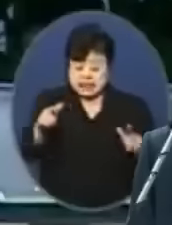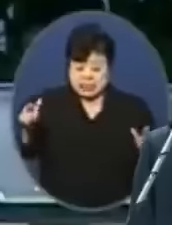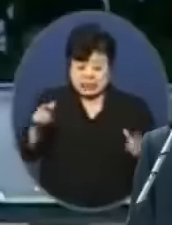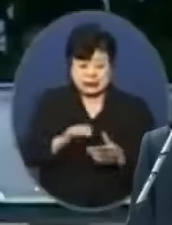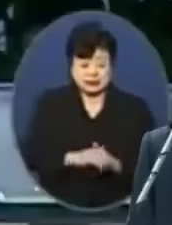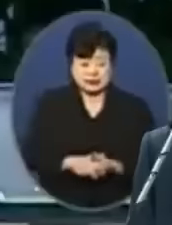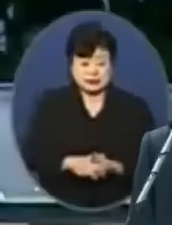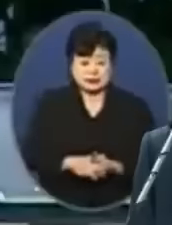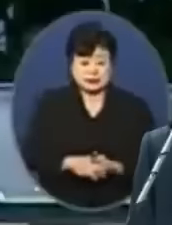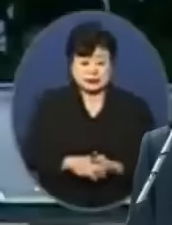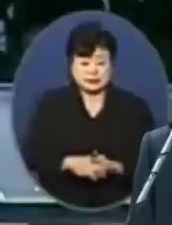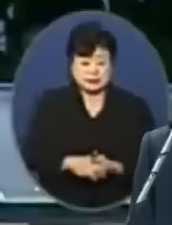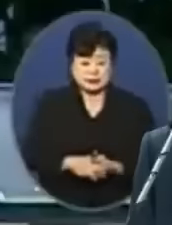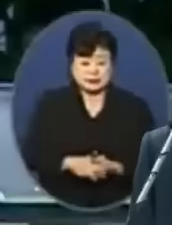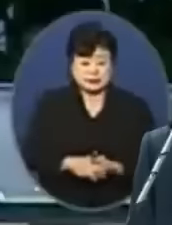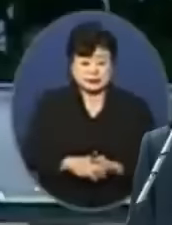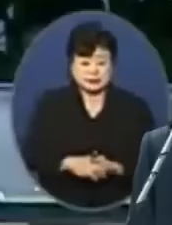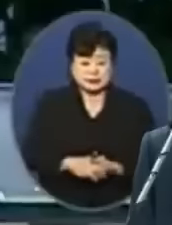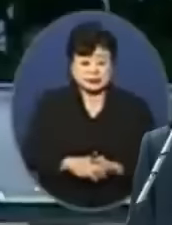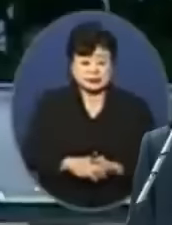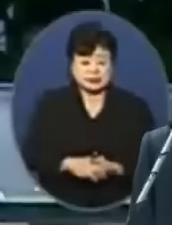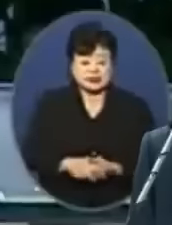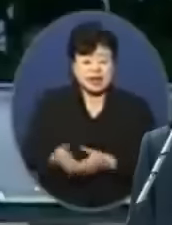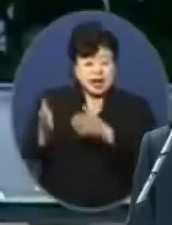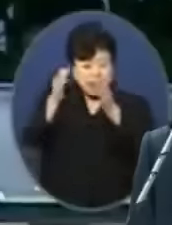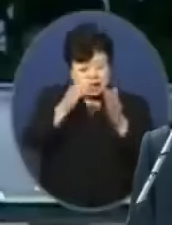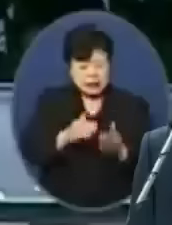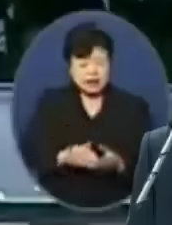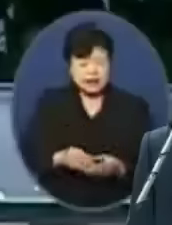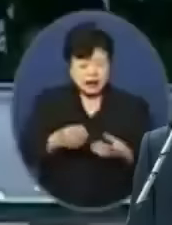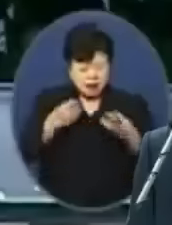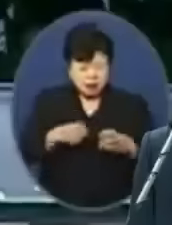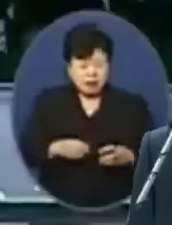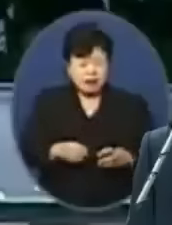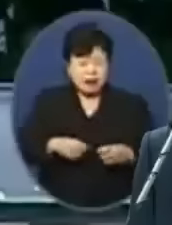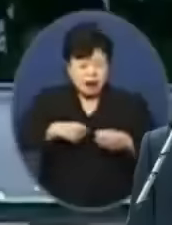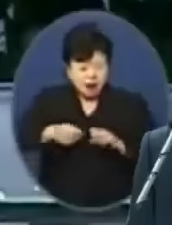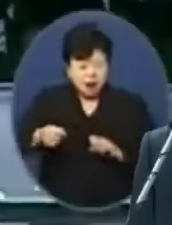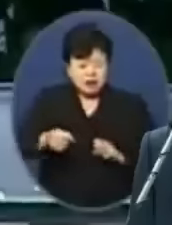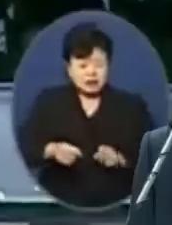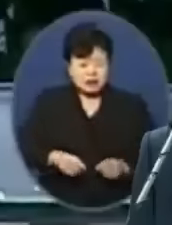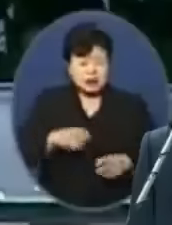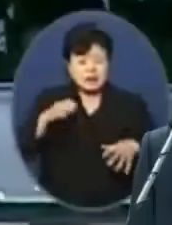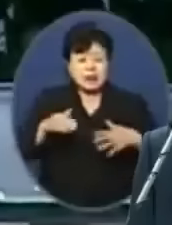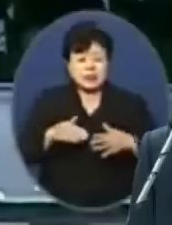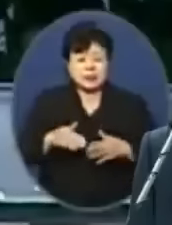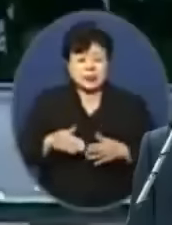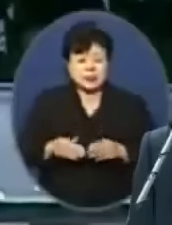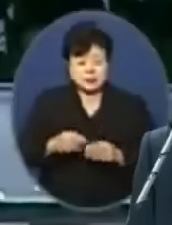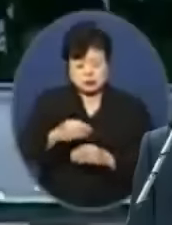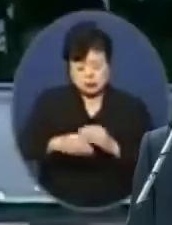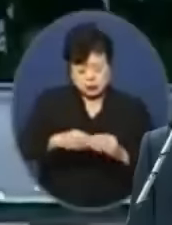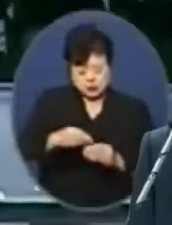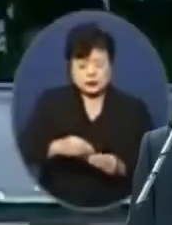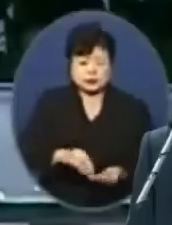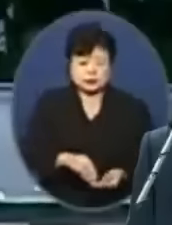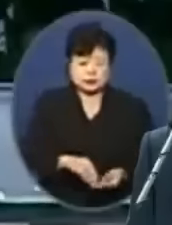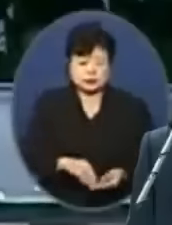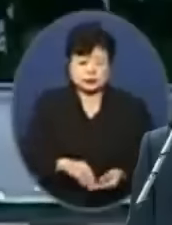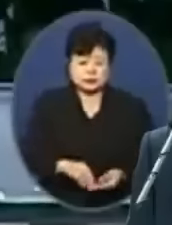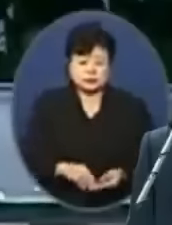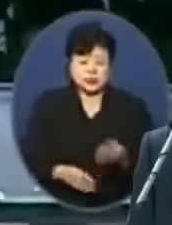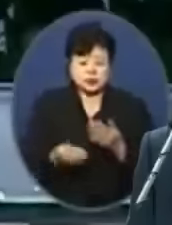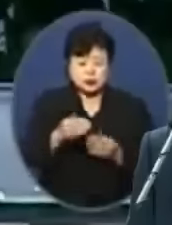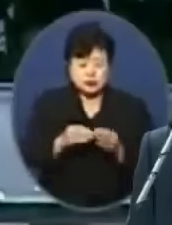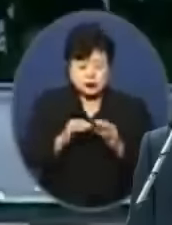불어서 꺼지 않는다는 것입니다. 갈대가 꺾어져서 바람에 휘날리면 가서 첨해주고 불이